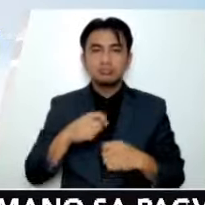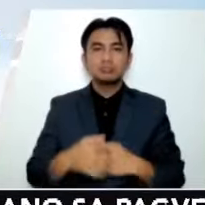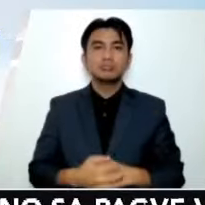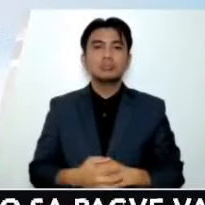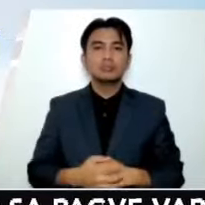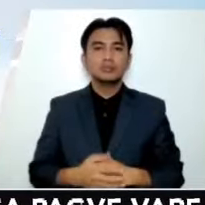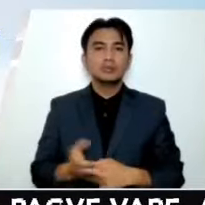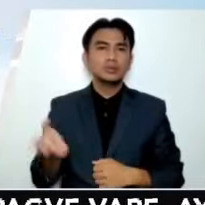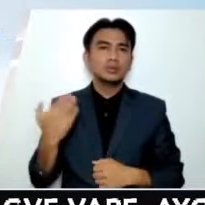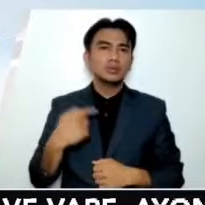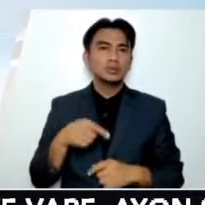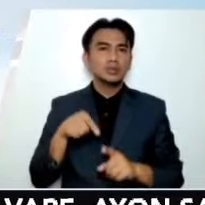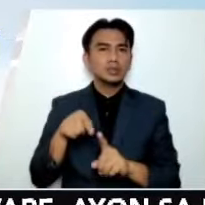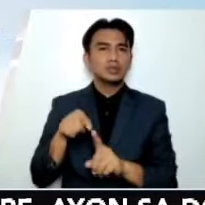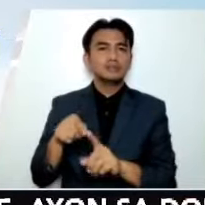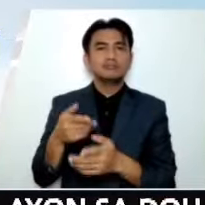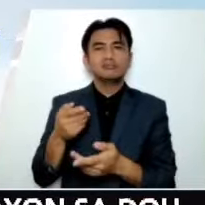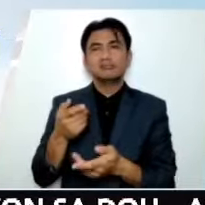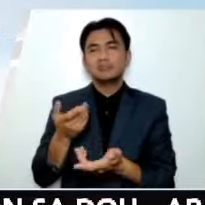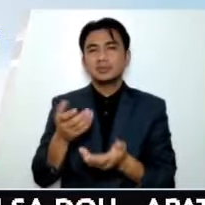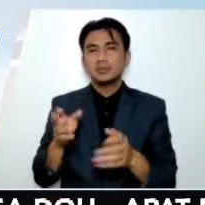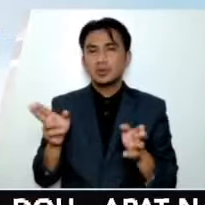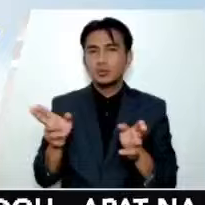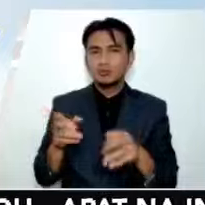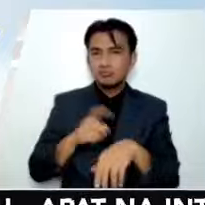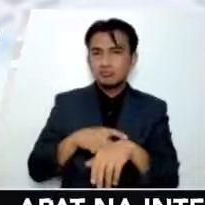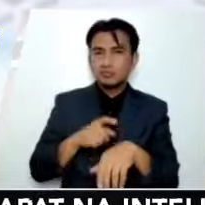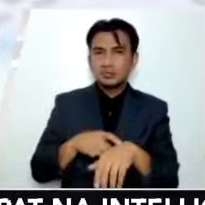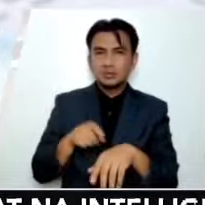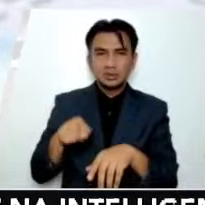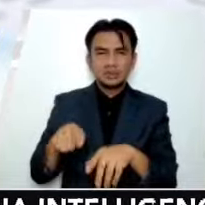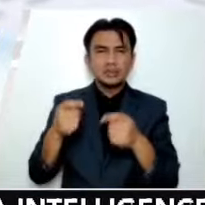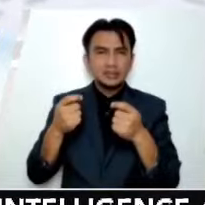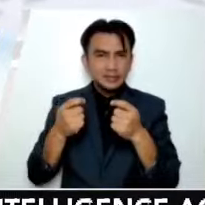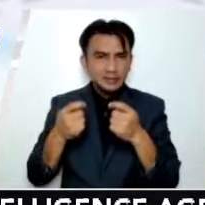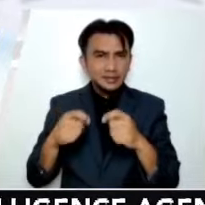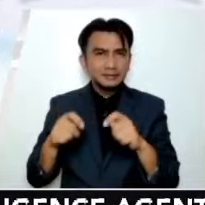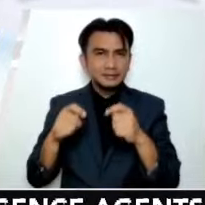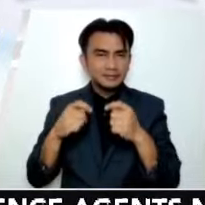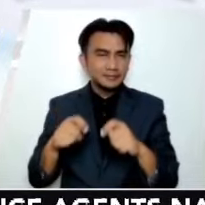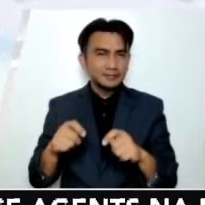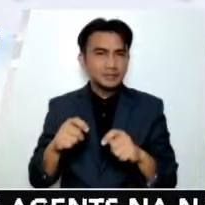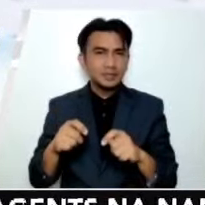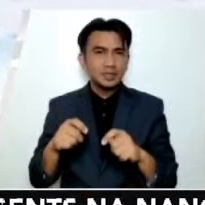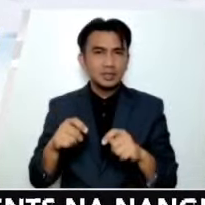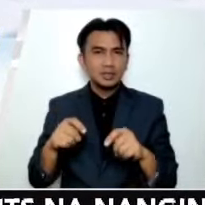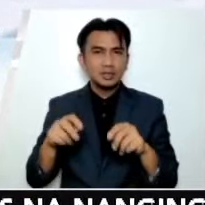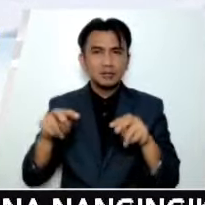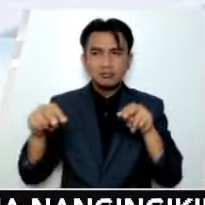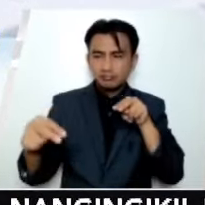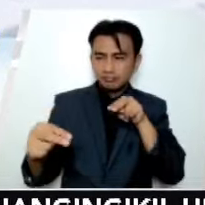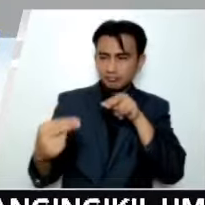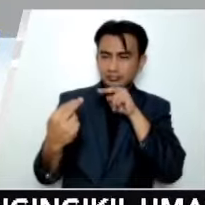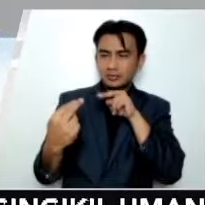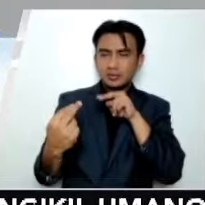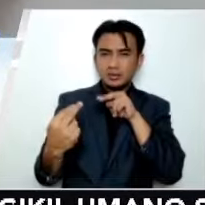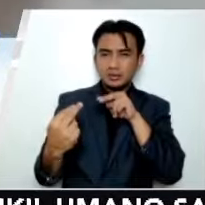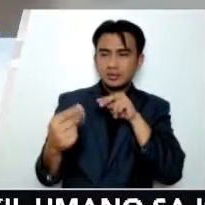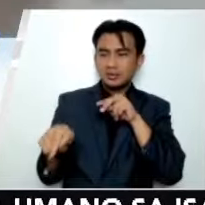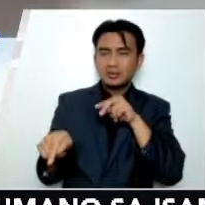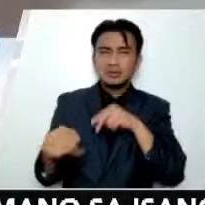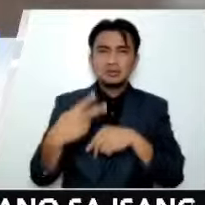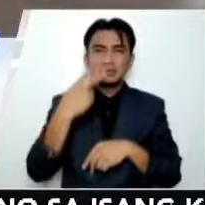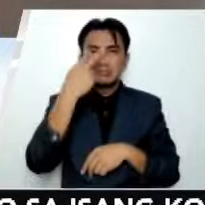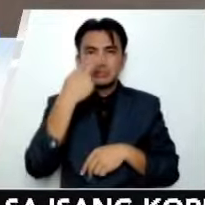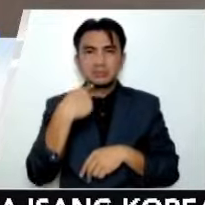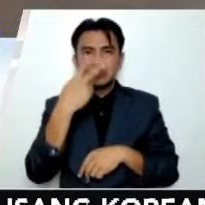kanyang buhay po ay pinipilit po niyang tumingin po sa akin ng diretso, lumuha po siya at nag-sign po